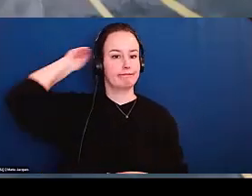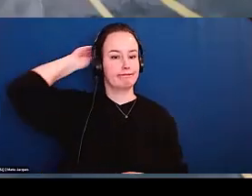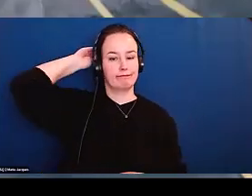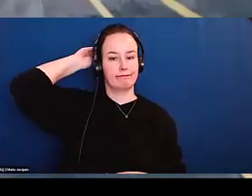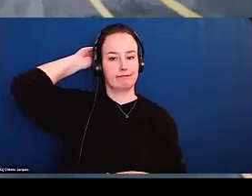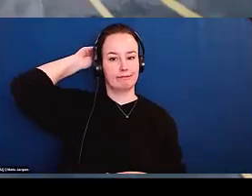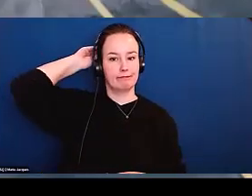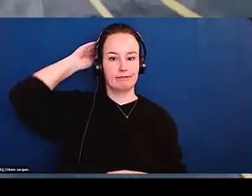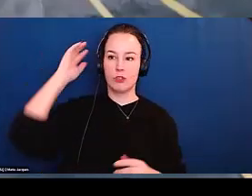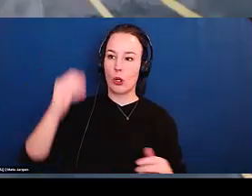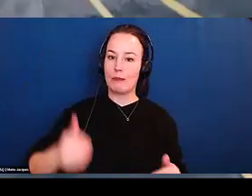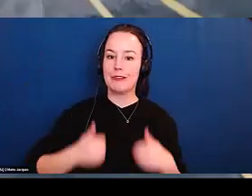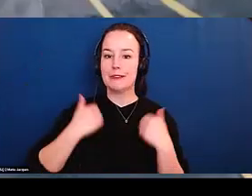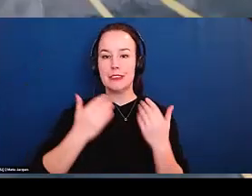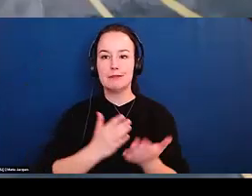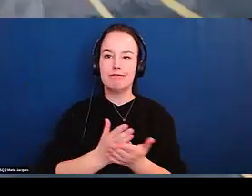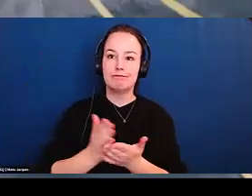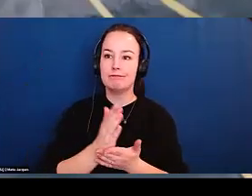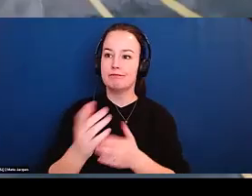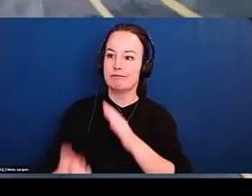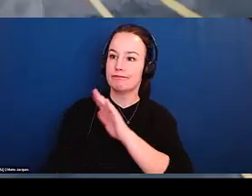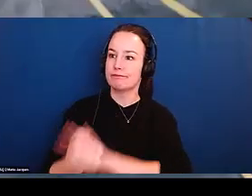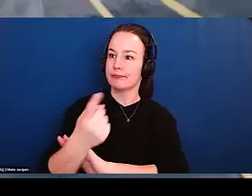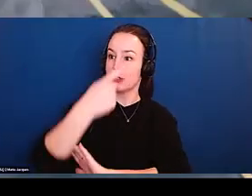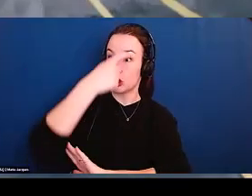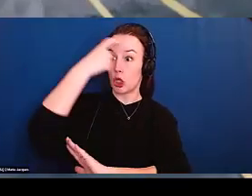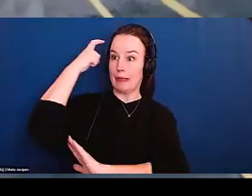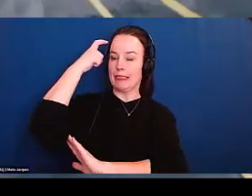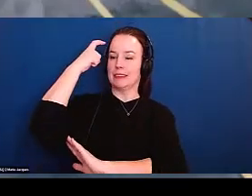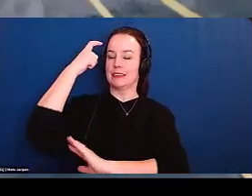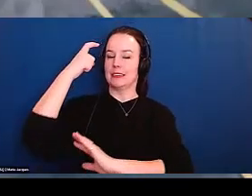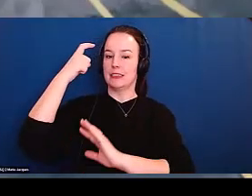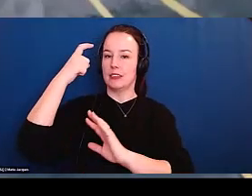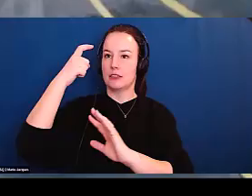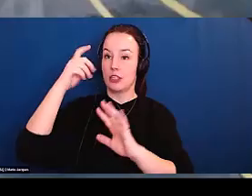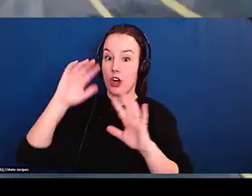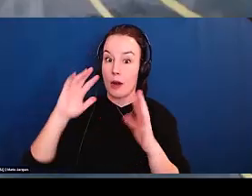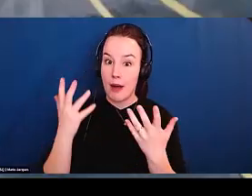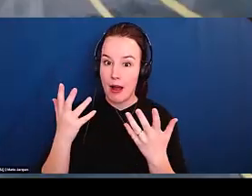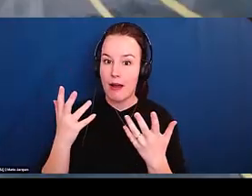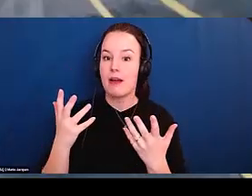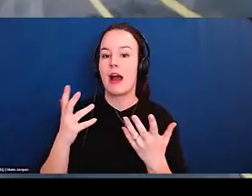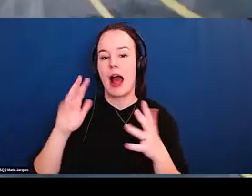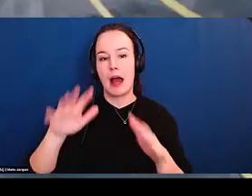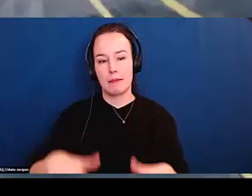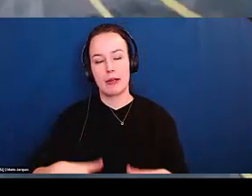comment est-ce que cela se présente dans nos vies. Comme ça, nous pouvons fonctionner